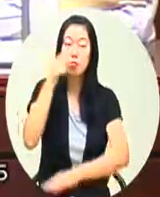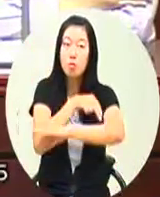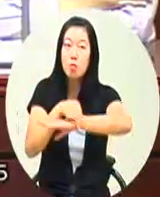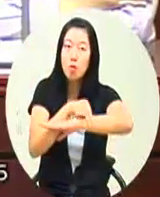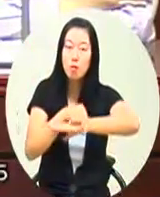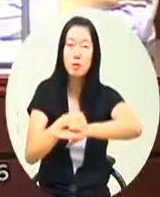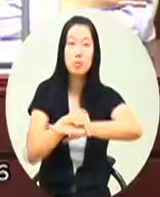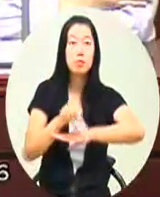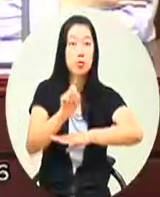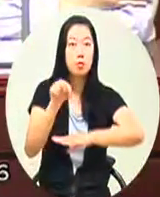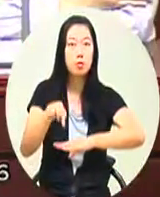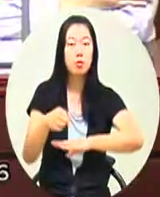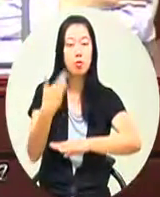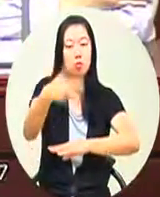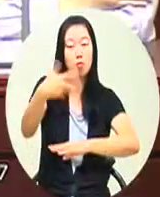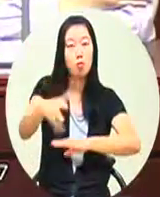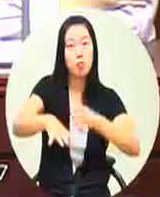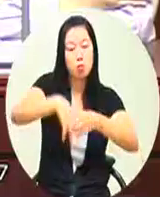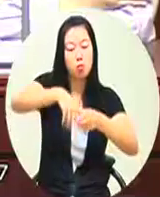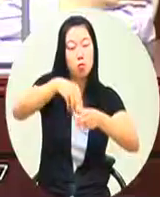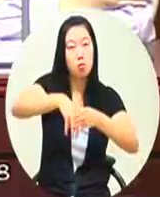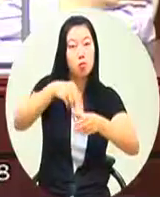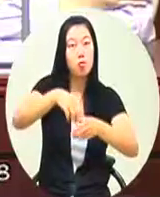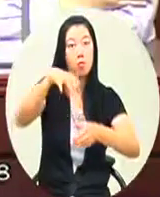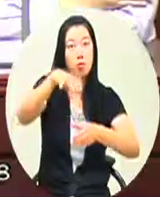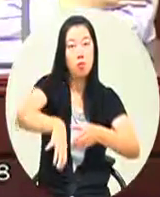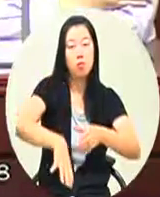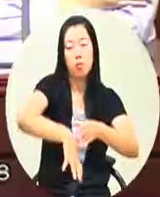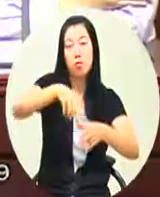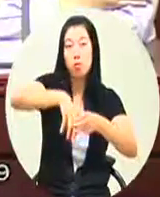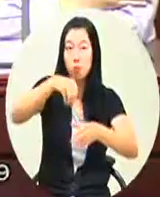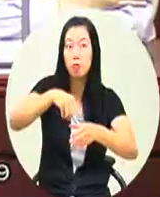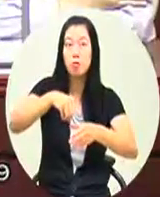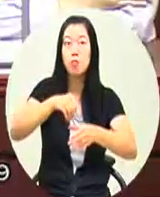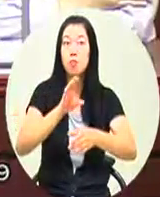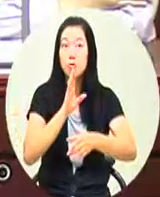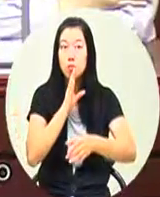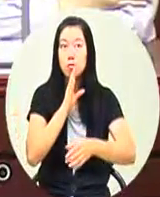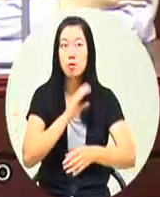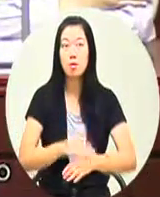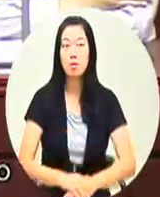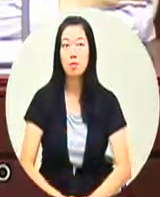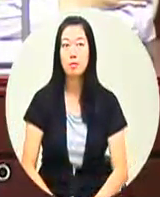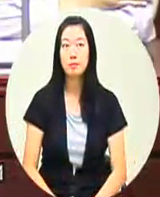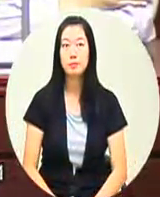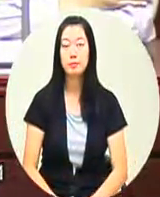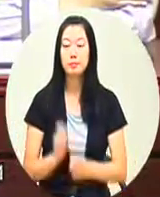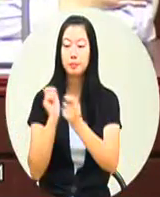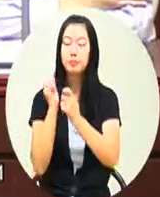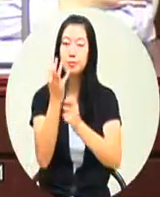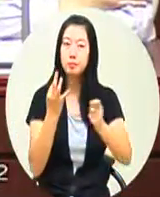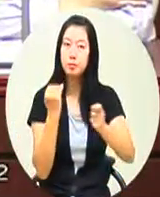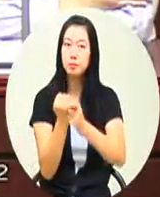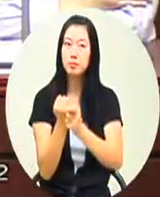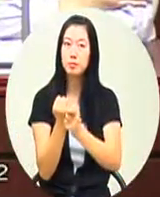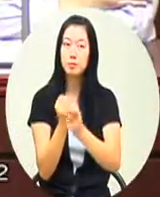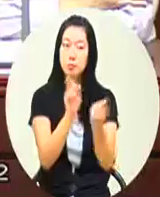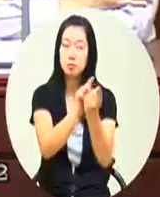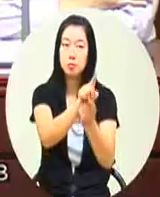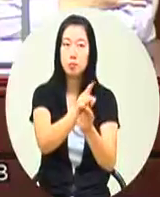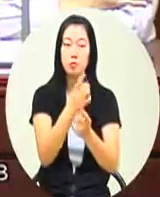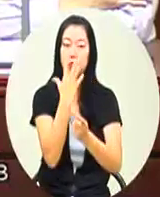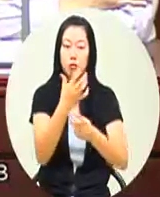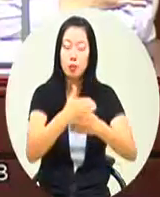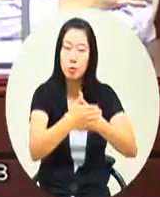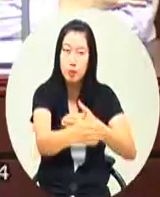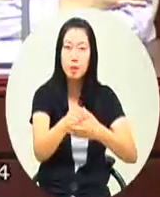用那个抽水站把整个盐城区的水全部用抽的，那。我们这几年对盐城地区的改善就是分